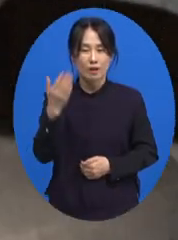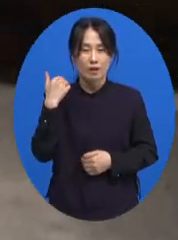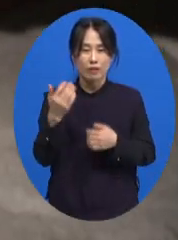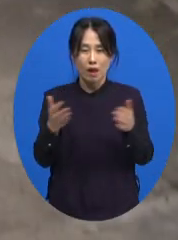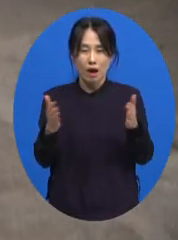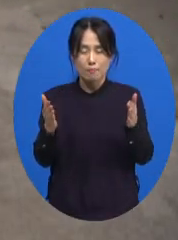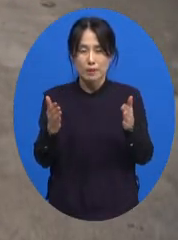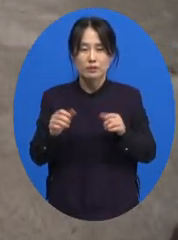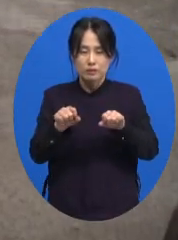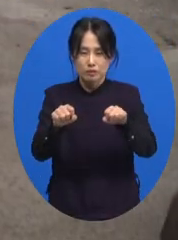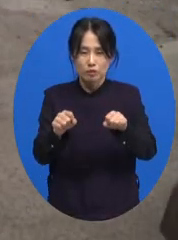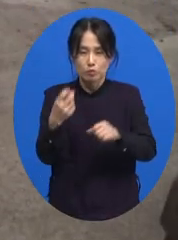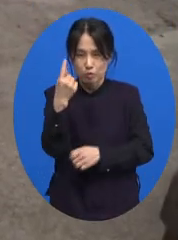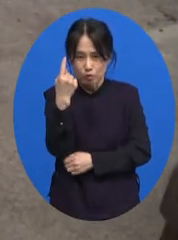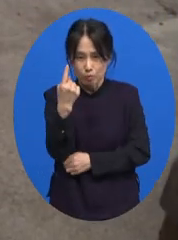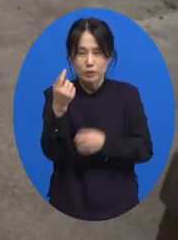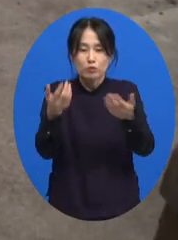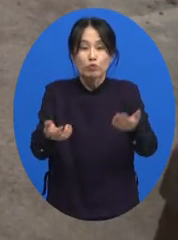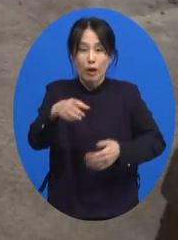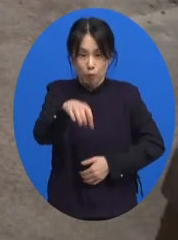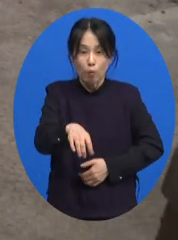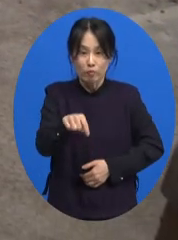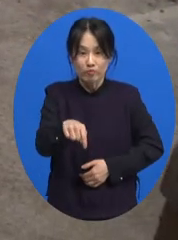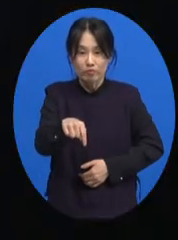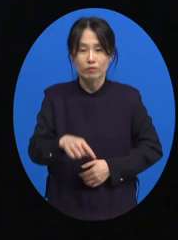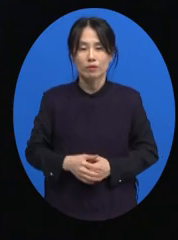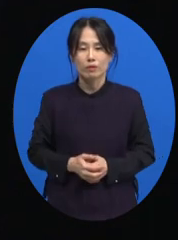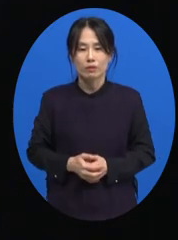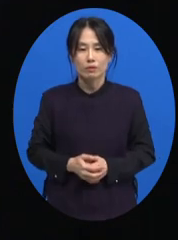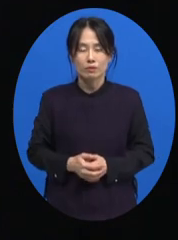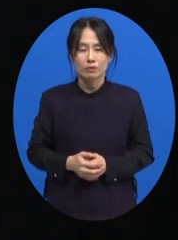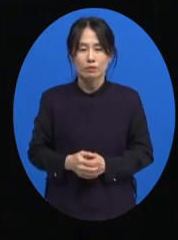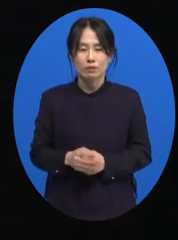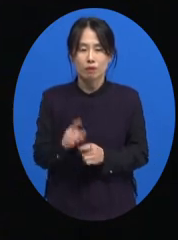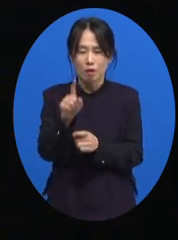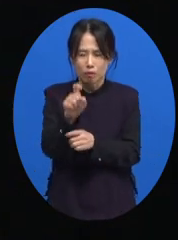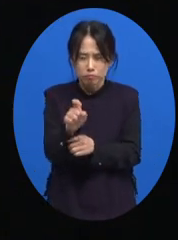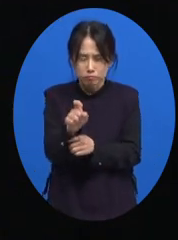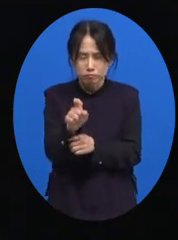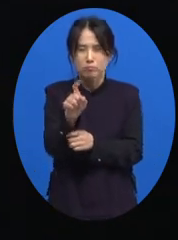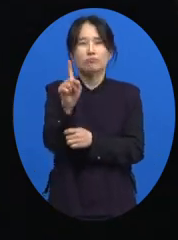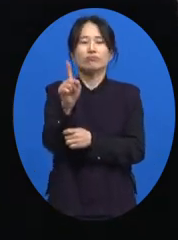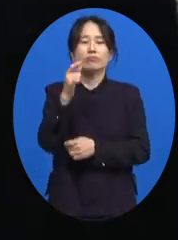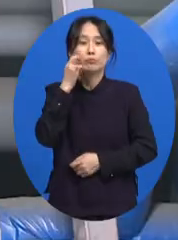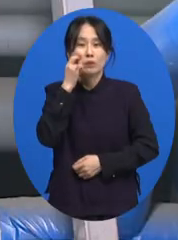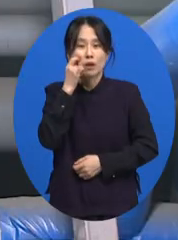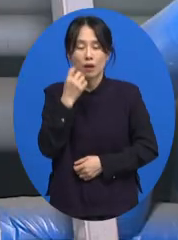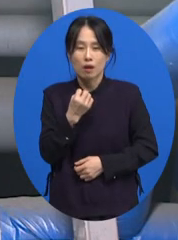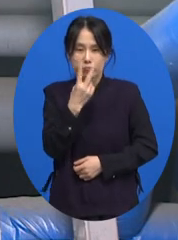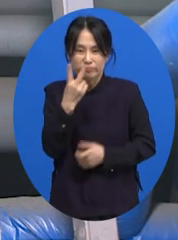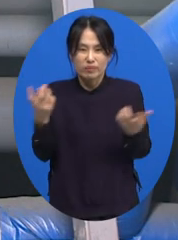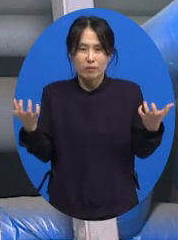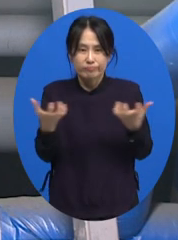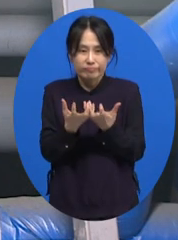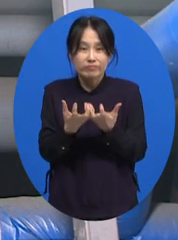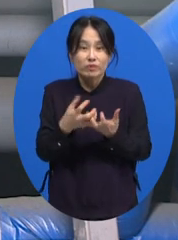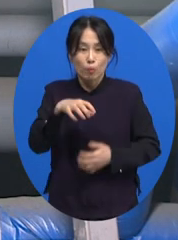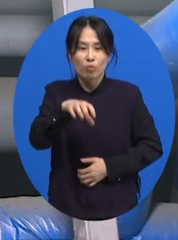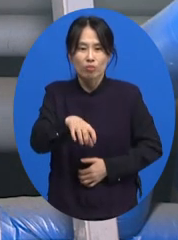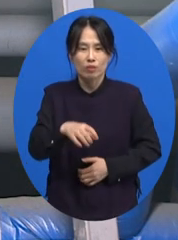기존 아파트 경비 청소 노동자 휴게공간입니다 허리를 제대로 펼 수도 없고 퀴퀴한 냄새가